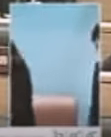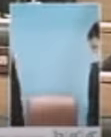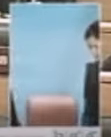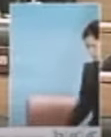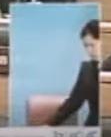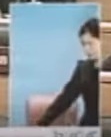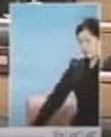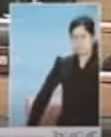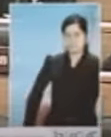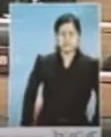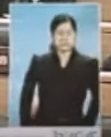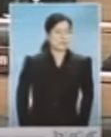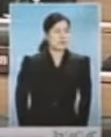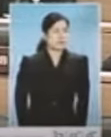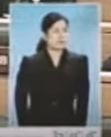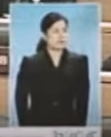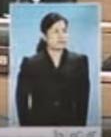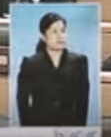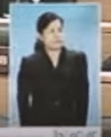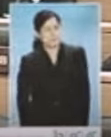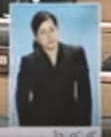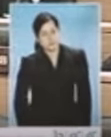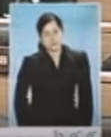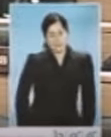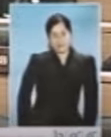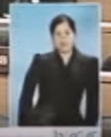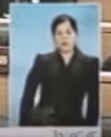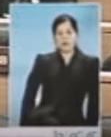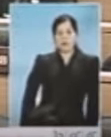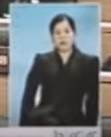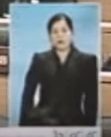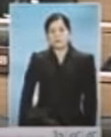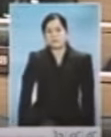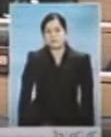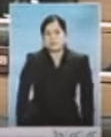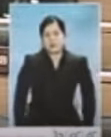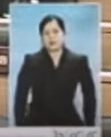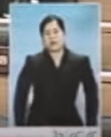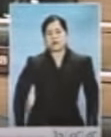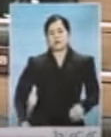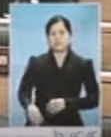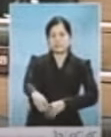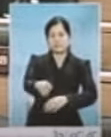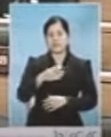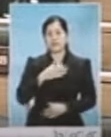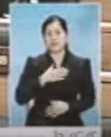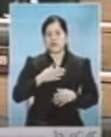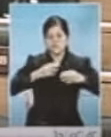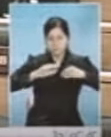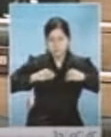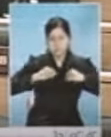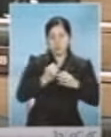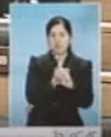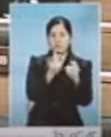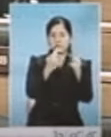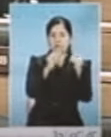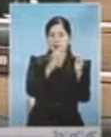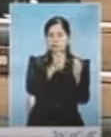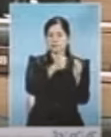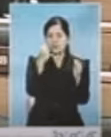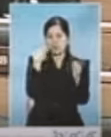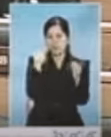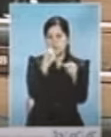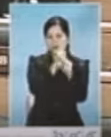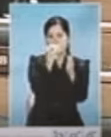ารพในคำวินิจฉัยของประธานผมไม่เหมือนคนอื่นบอกว่าเคารพประธานเคารพประธานแต่มีวันดีคืนดีวิ่งขึ้นไปบนประธานไปลากเก้าอี้ผมไม่ท